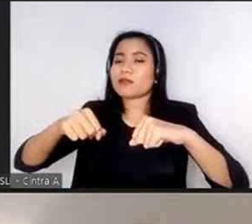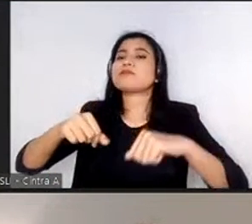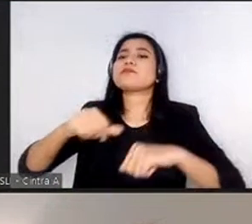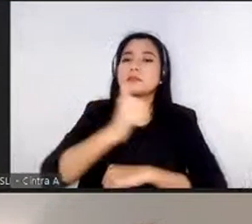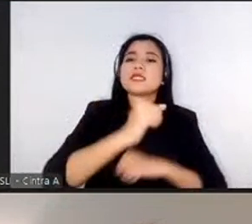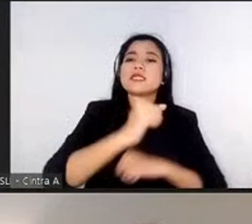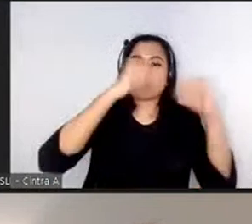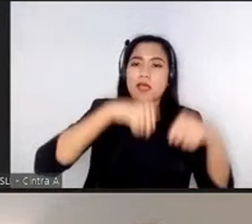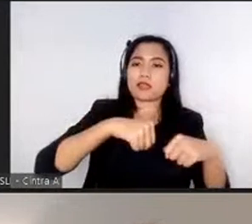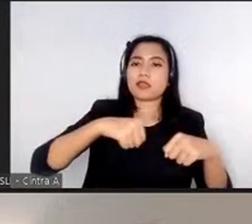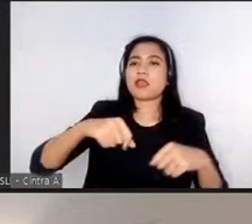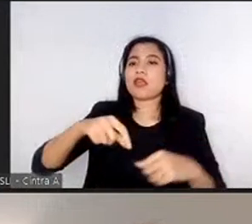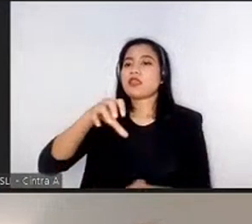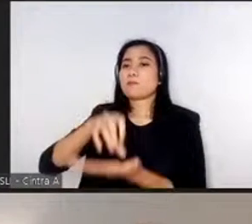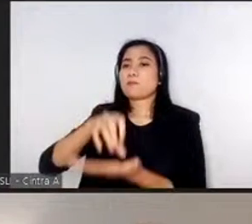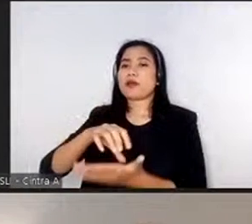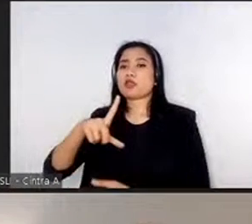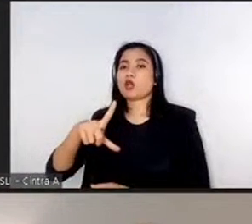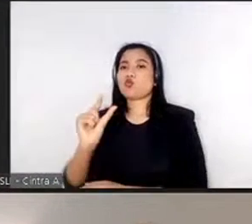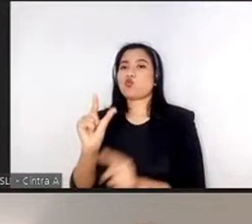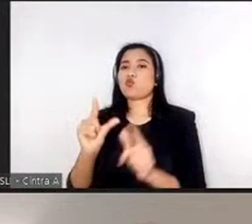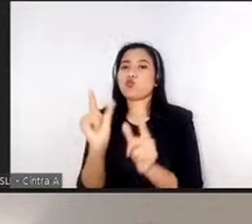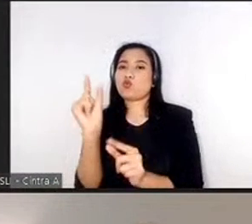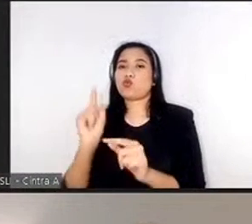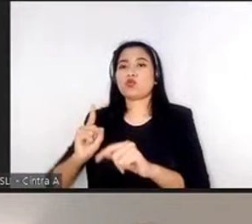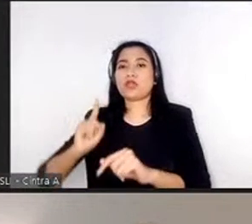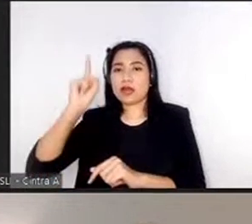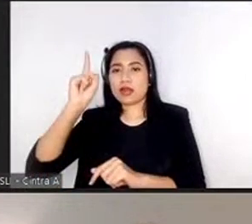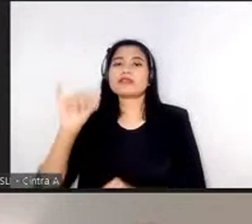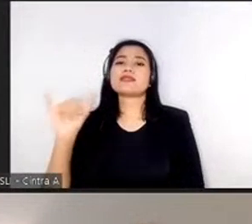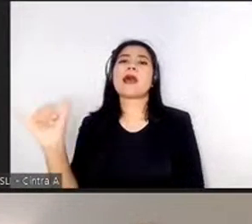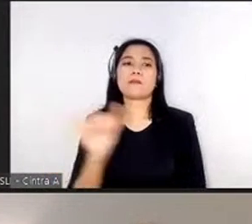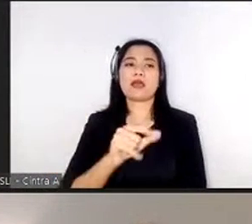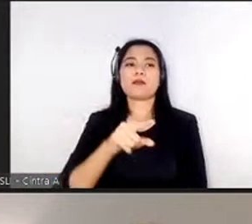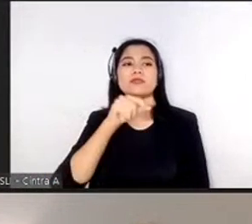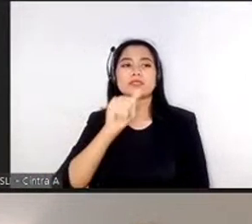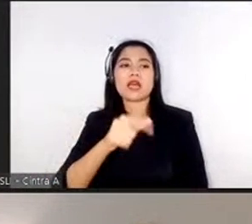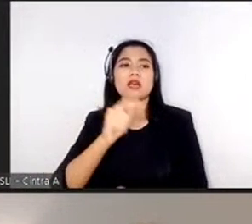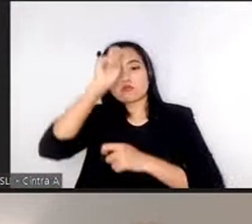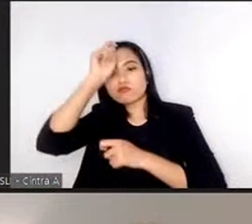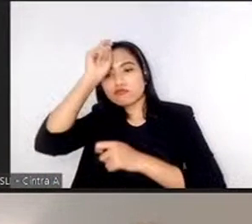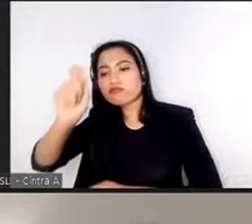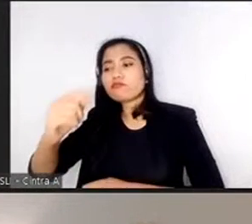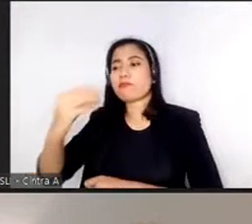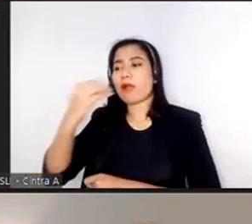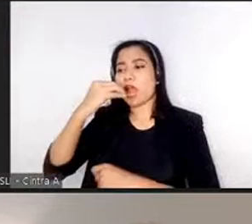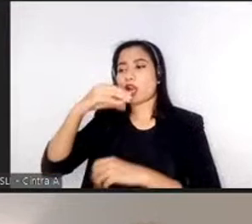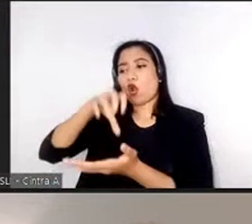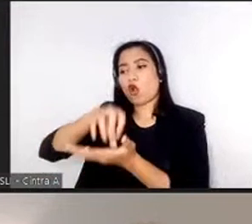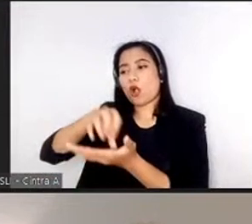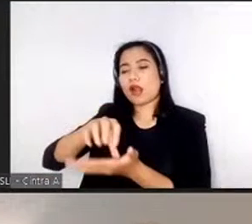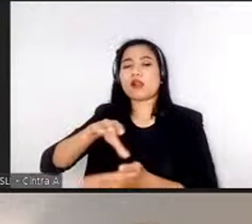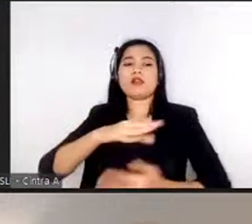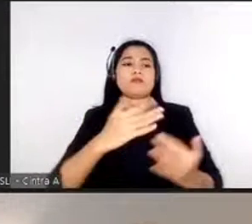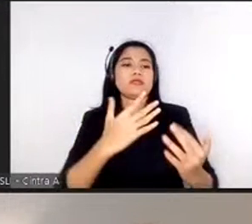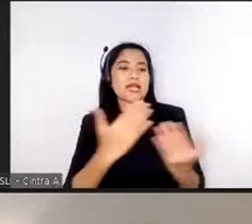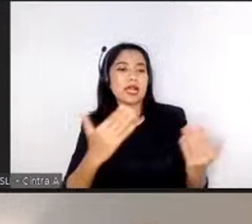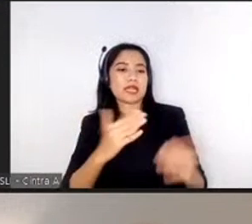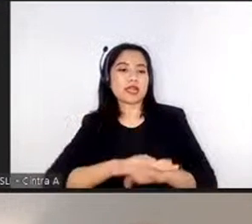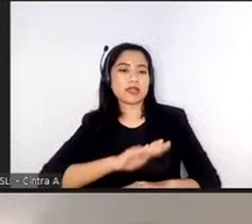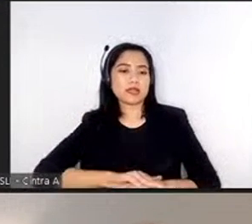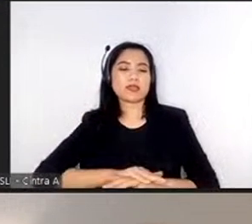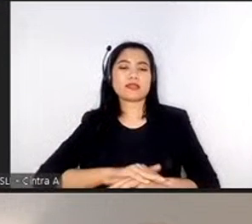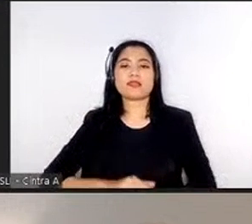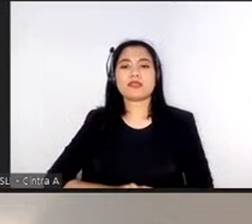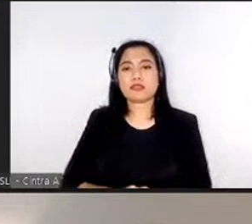juga punya hal yang sama kaitannya dengan dengan respek terhadap pangan lokal terhadap masyarakat adat dan seterusnya jadi